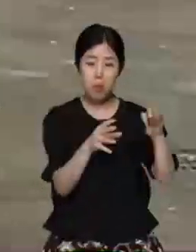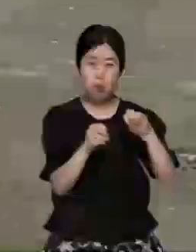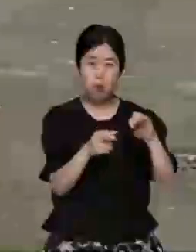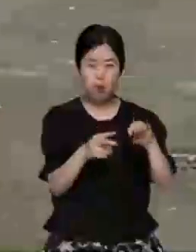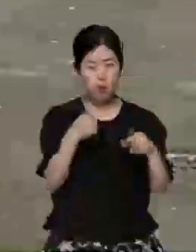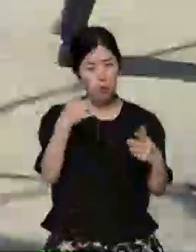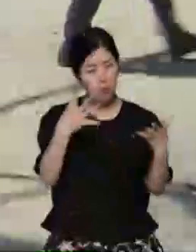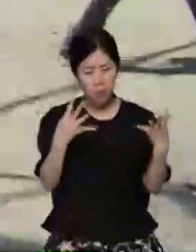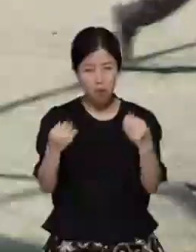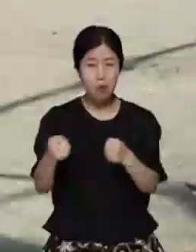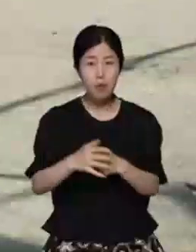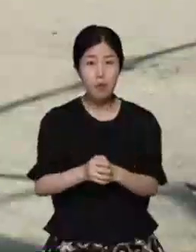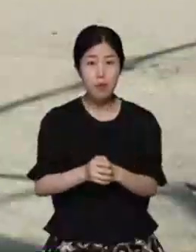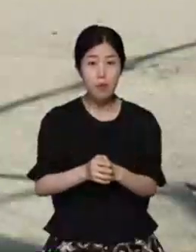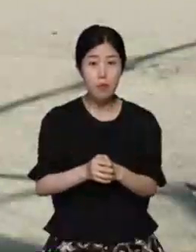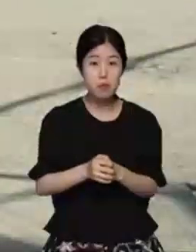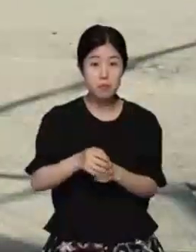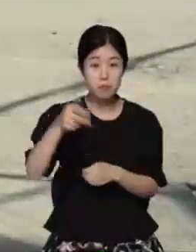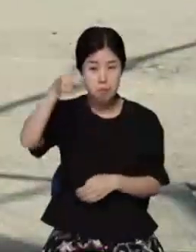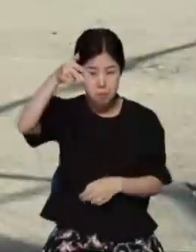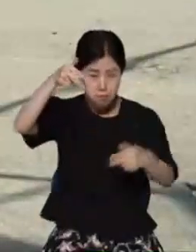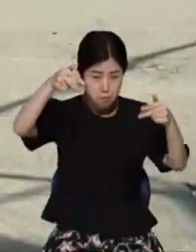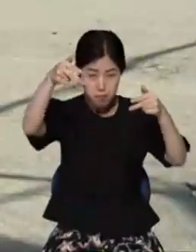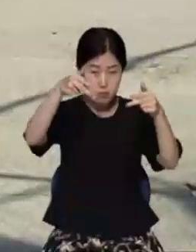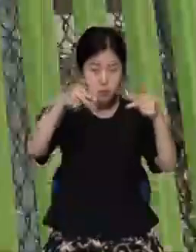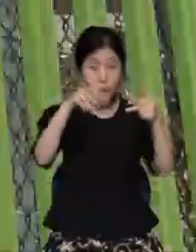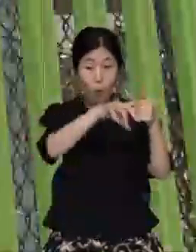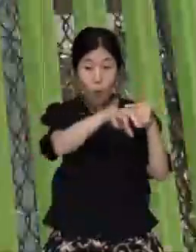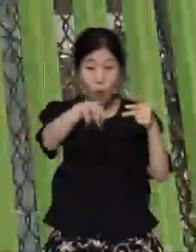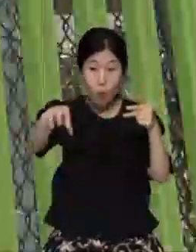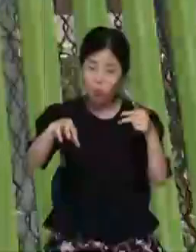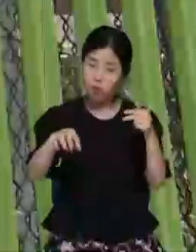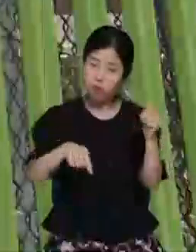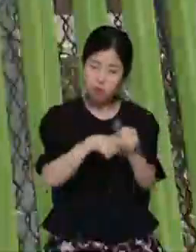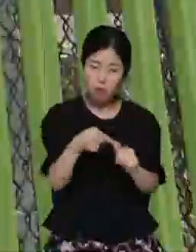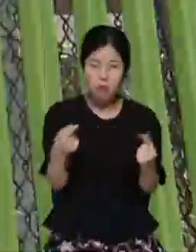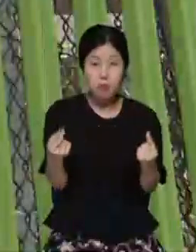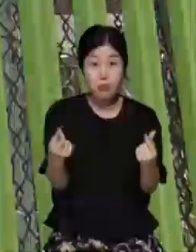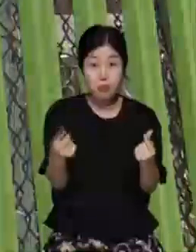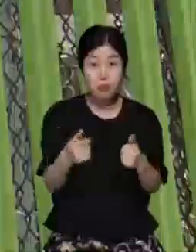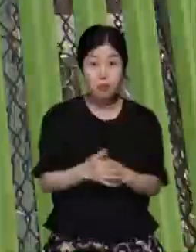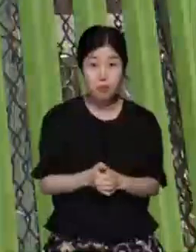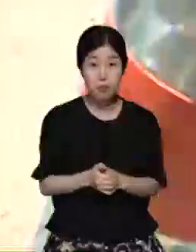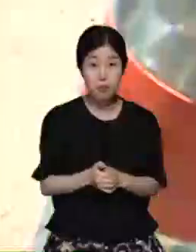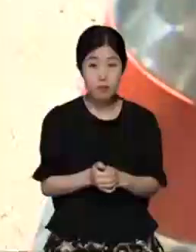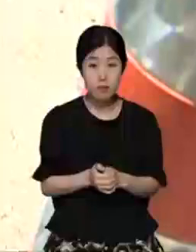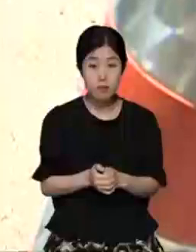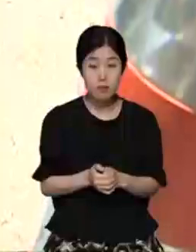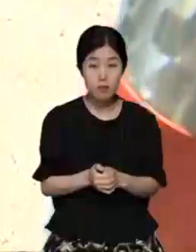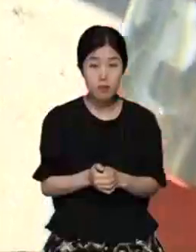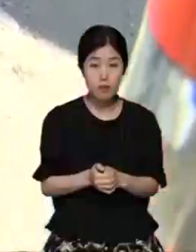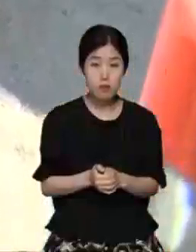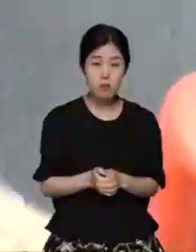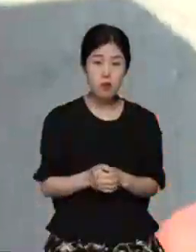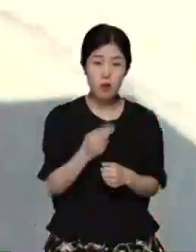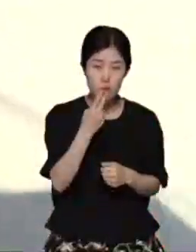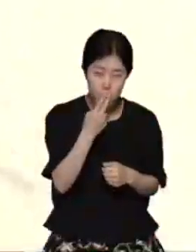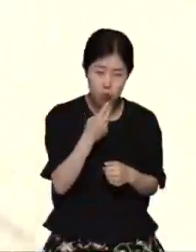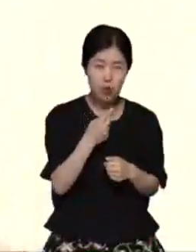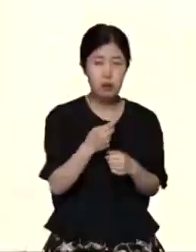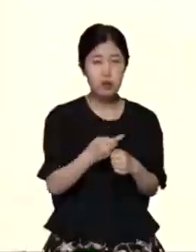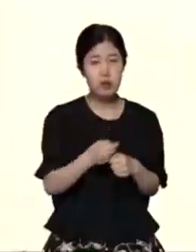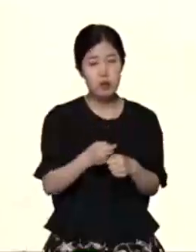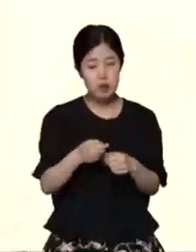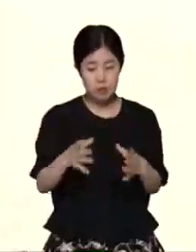많습니다. 단속 카메라가 설치된 또 다른 곳도 사정은 마찬가지입니다. 각종 스티로폼과 다